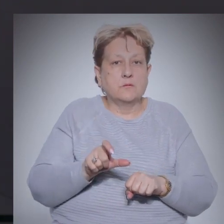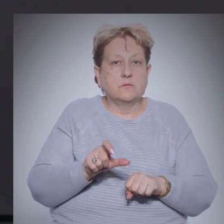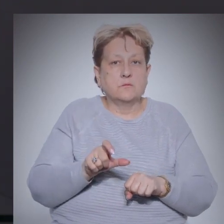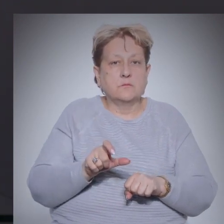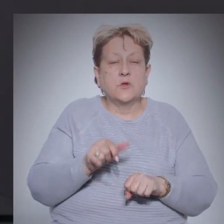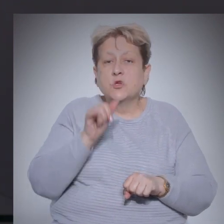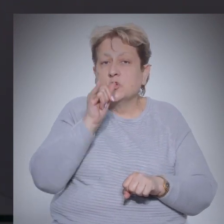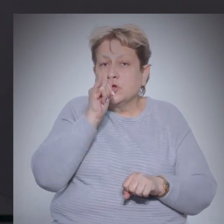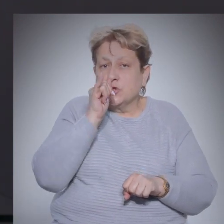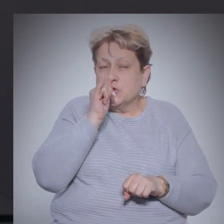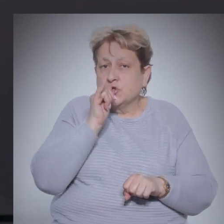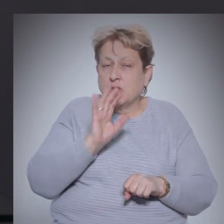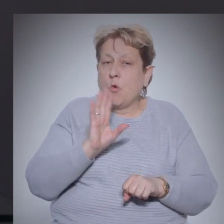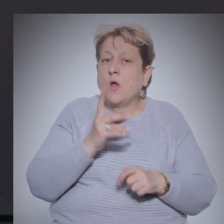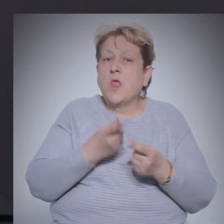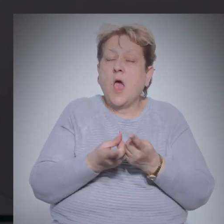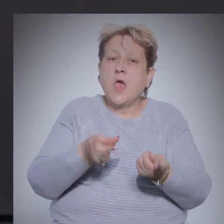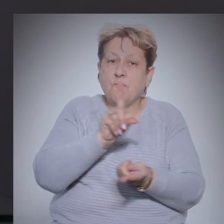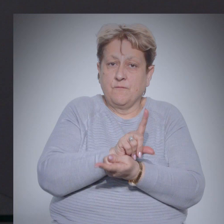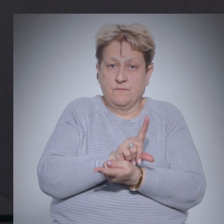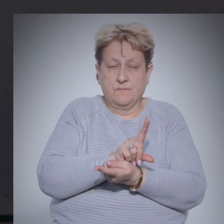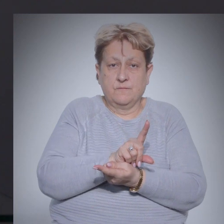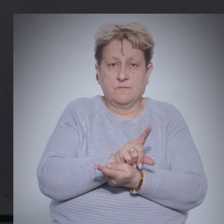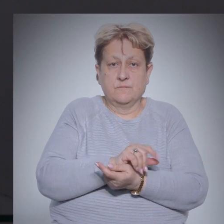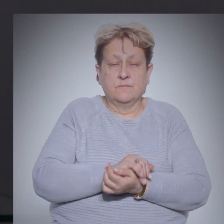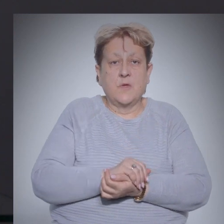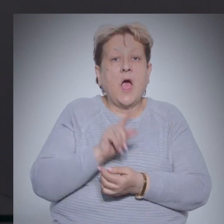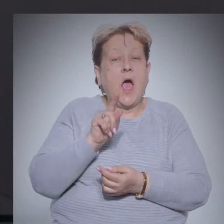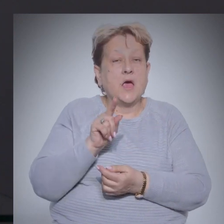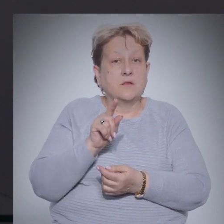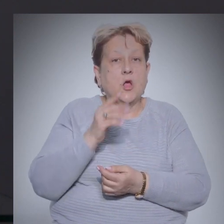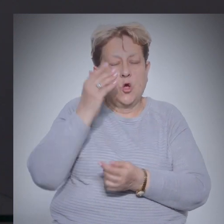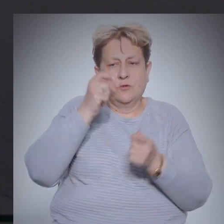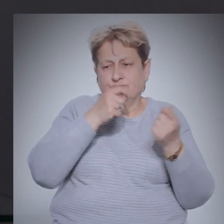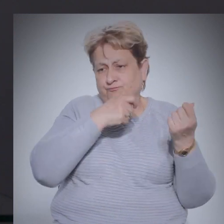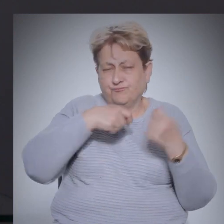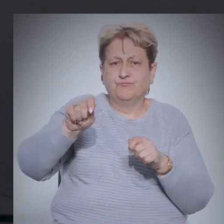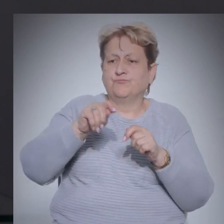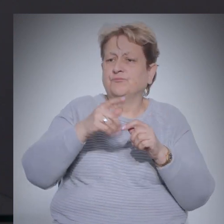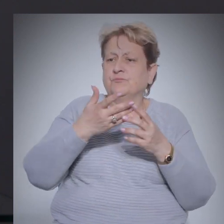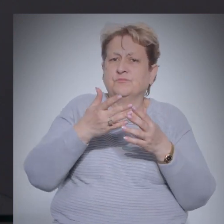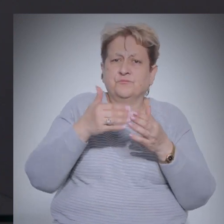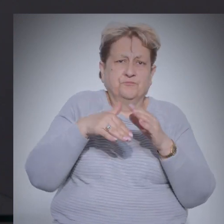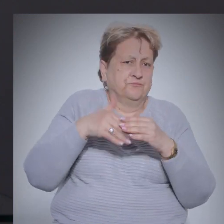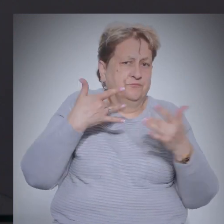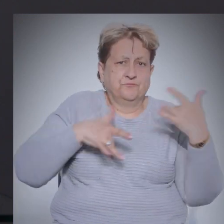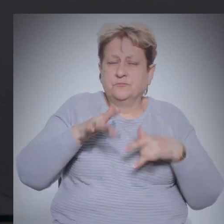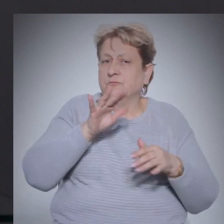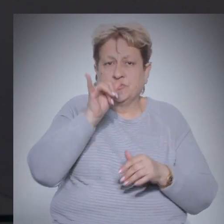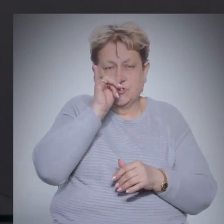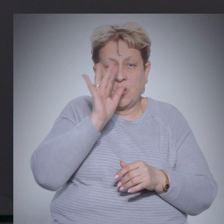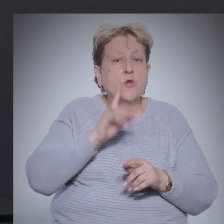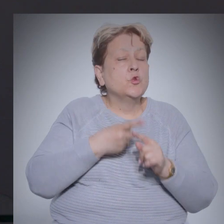չի կարող նաև այն ոտարել իրենից, որև